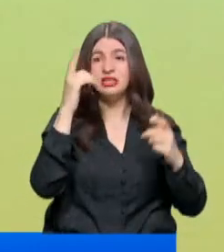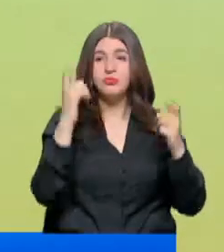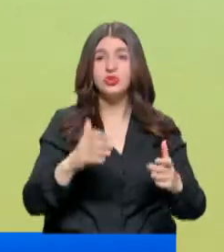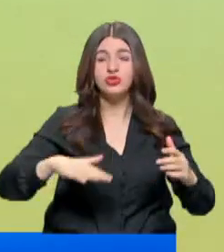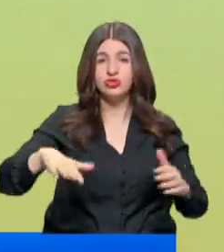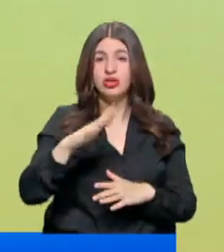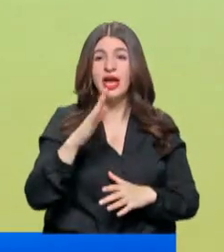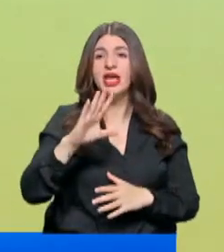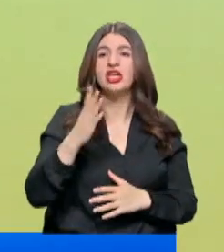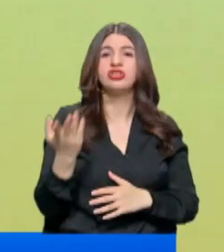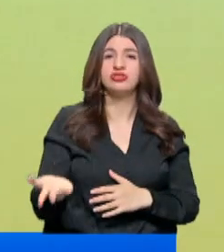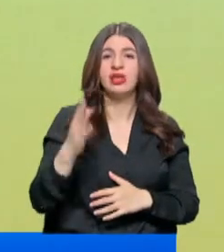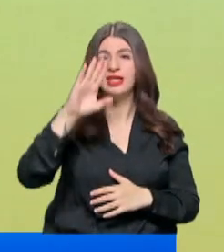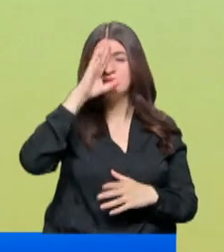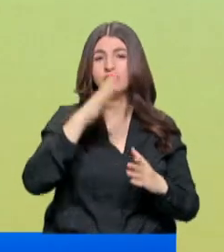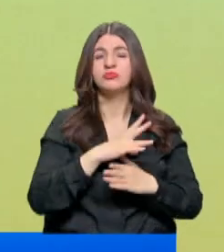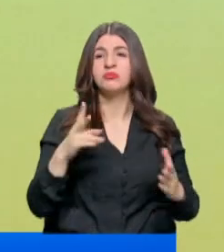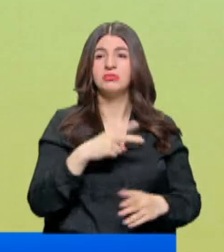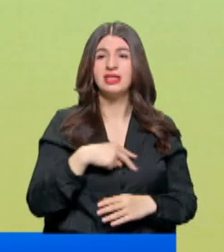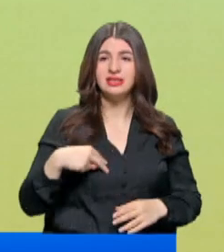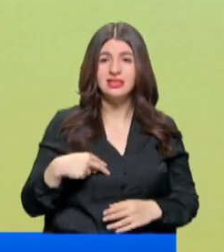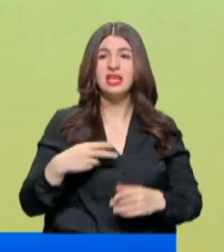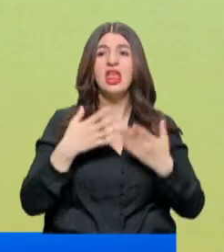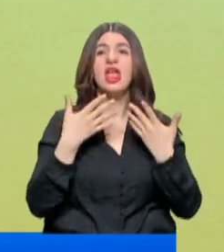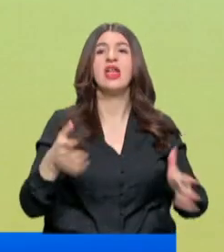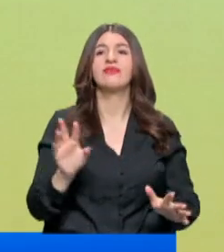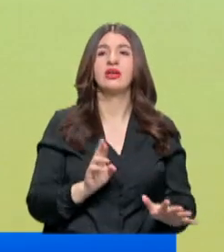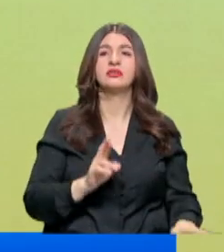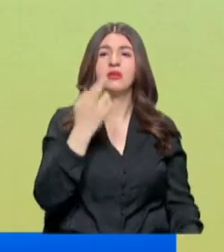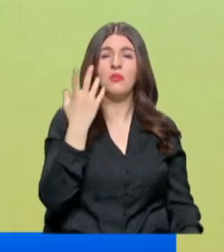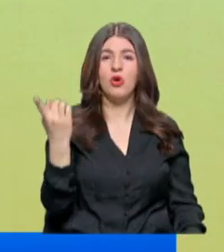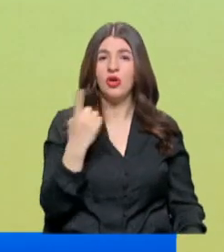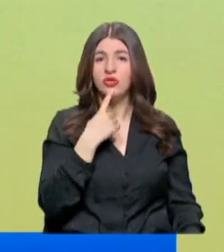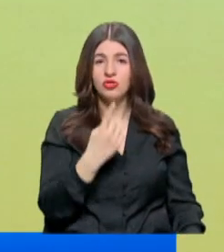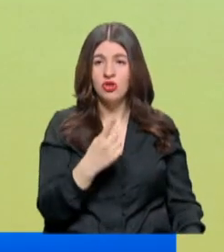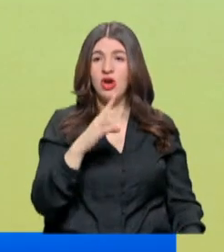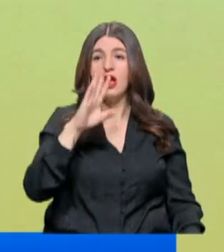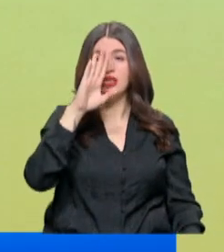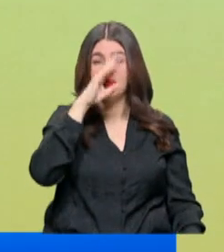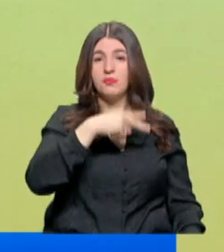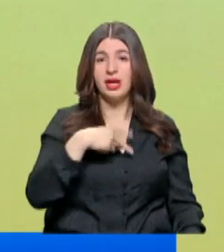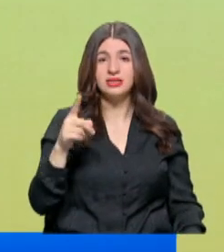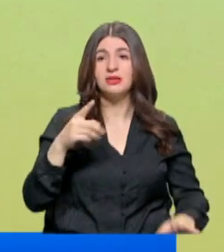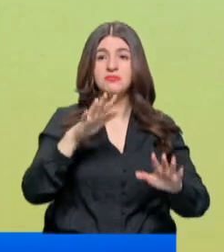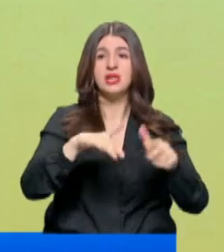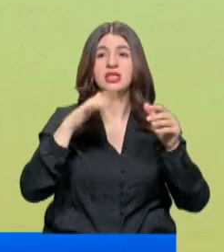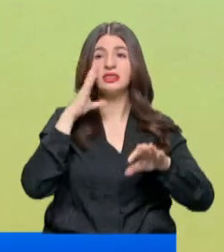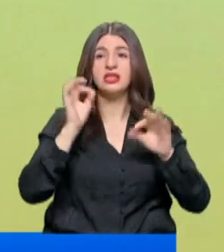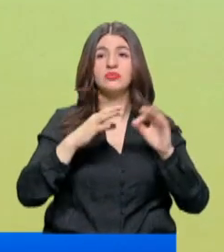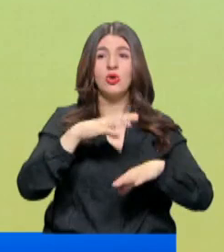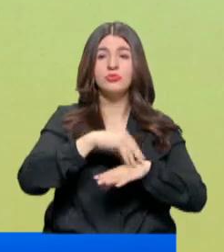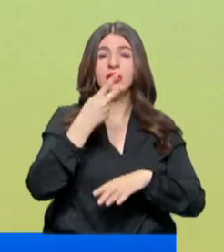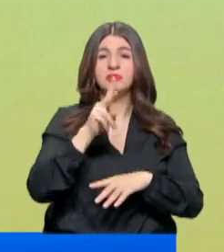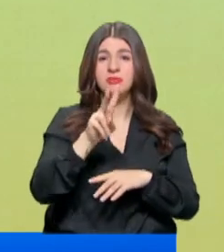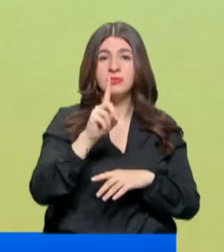İstanbul'un hani İşte İstanbul Büyükşehir Belediyesi'nin iflas raporu diyor İBB meclis denetim komisyonunun